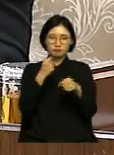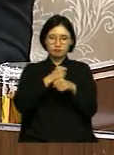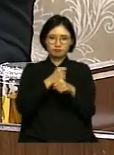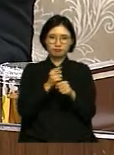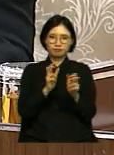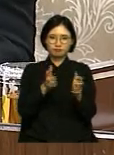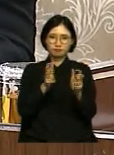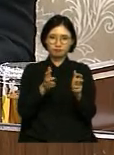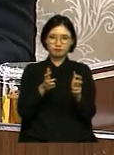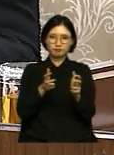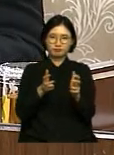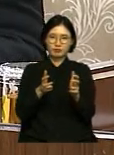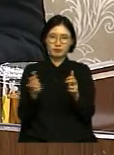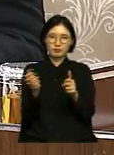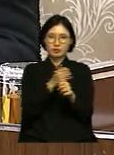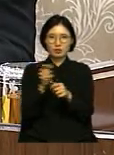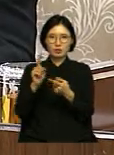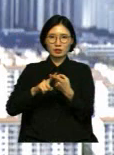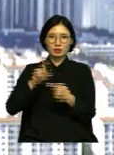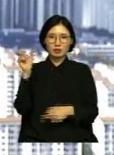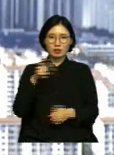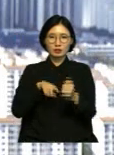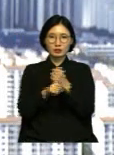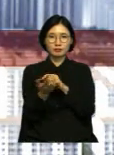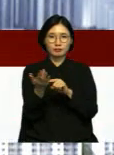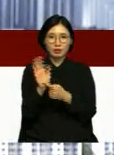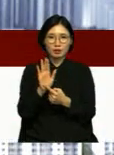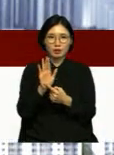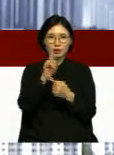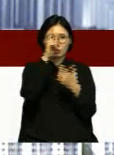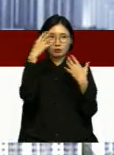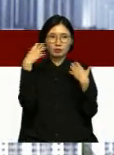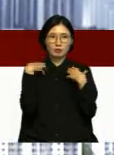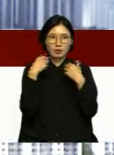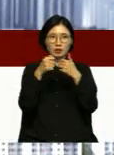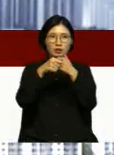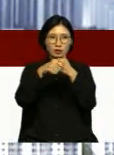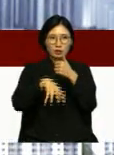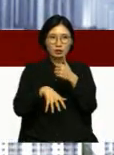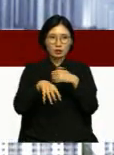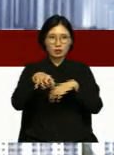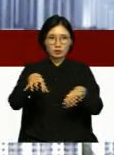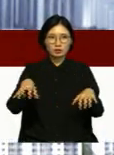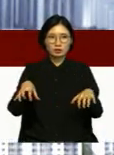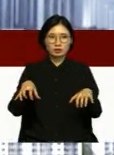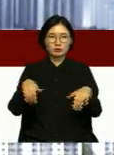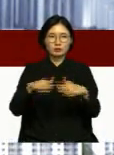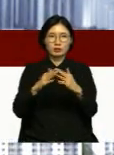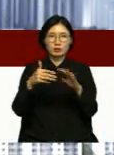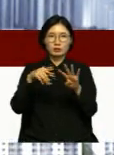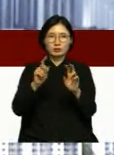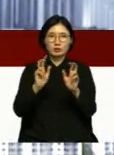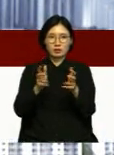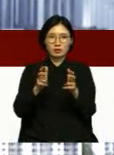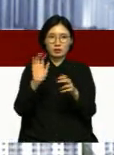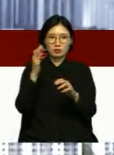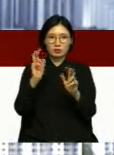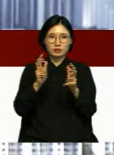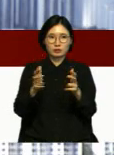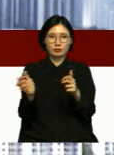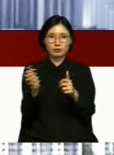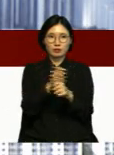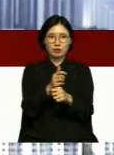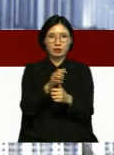없는 강한 의지를 보였습니다. 국가산단지의 조성은 4차 산업이나 첨단 산업을 유치하면